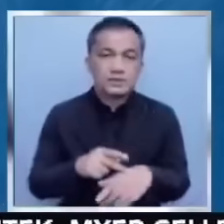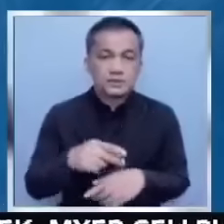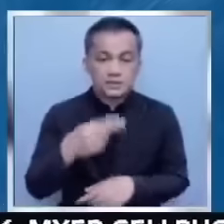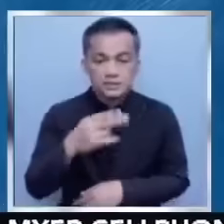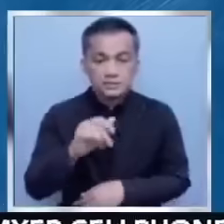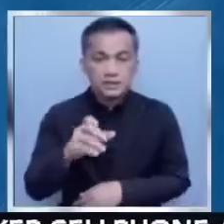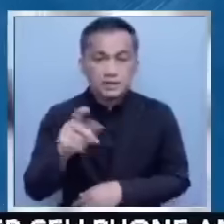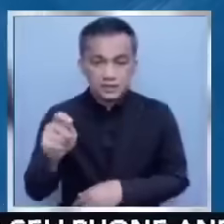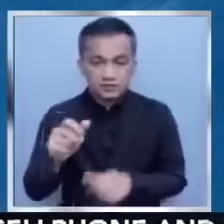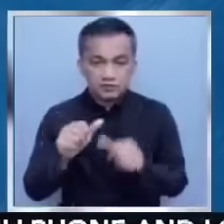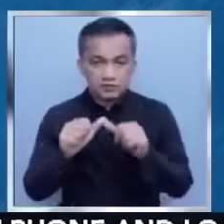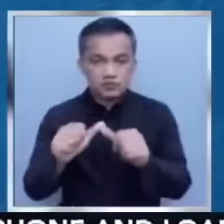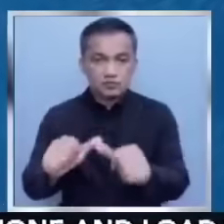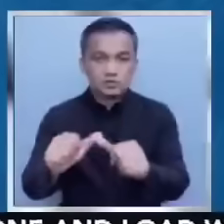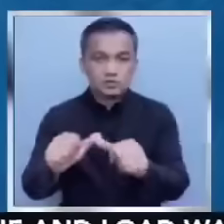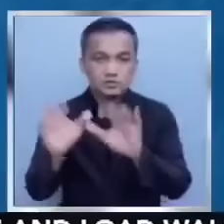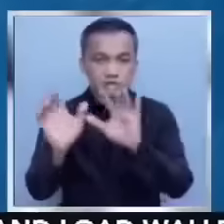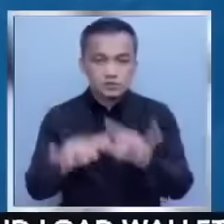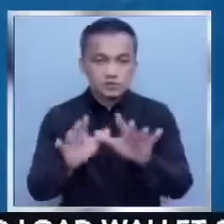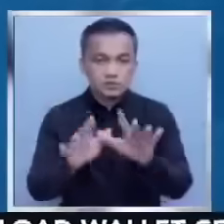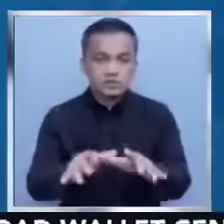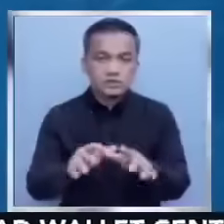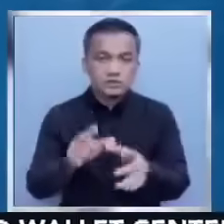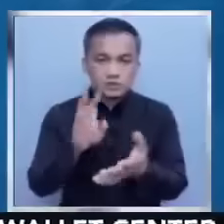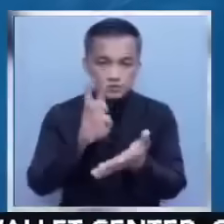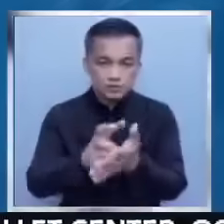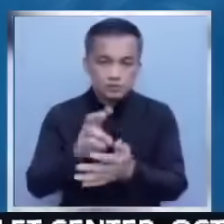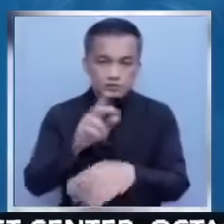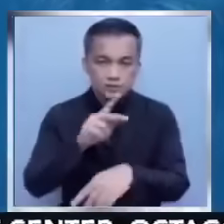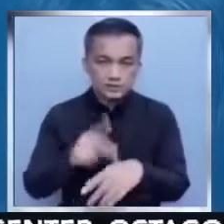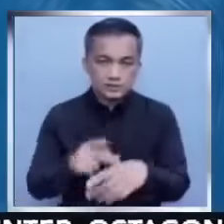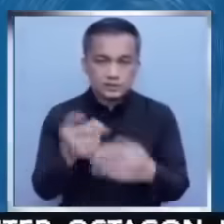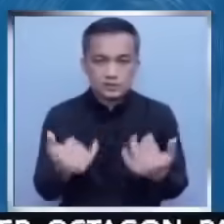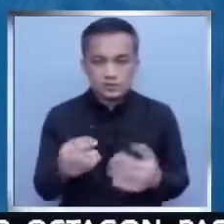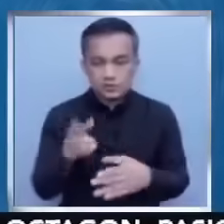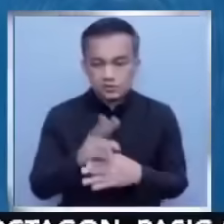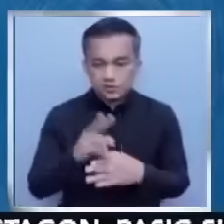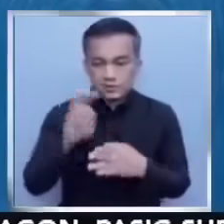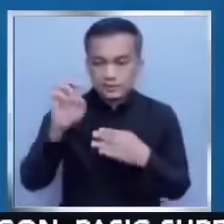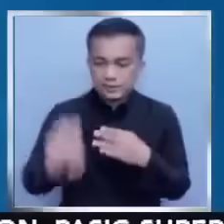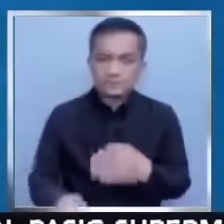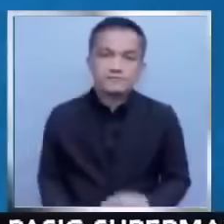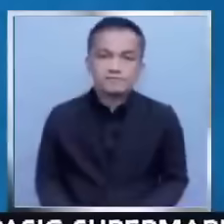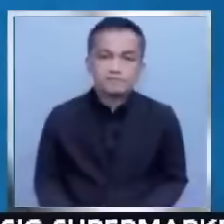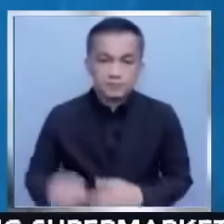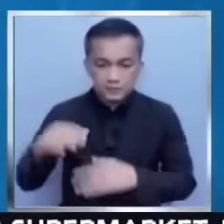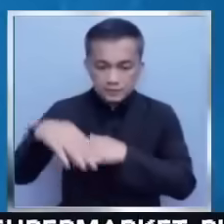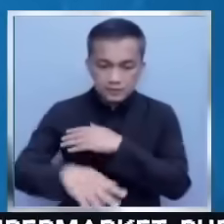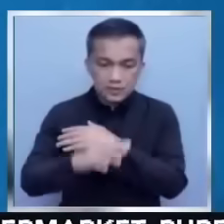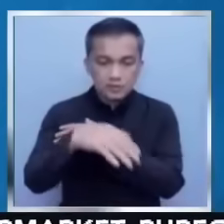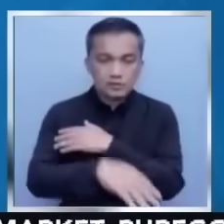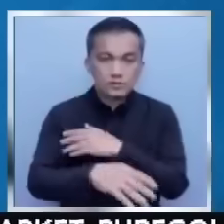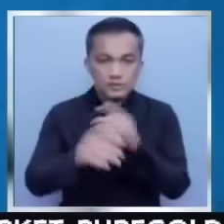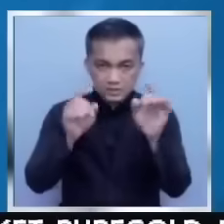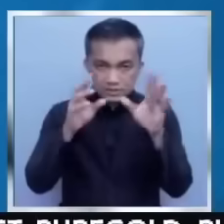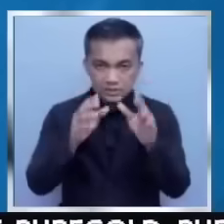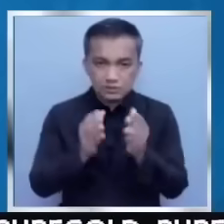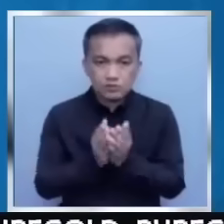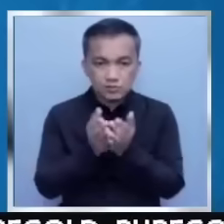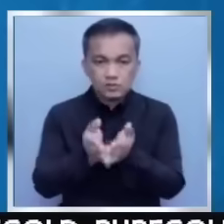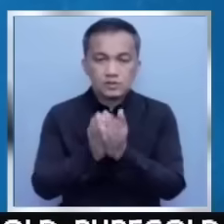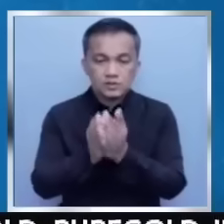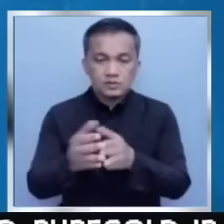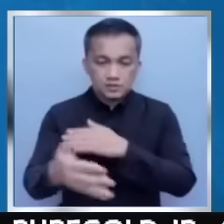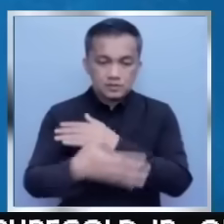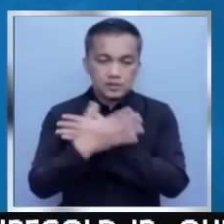maulang panahon sa malaking bahagi ng bansa ngayong weekend. Magiging maalon din at delikadong pumalaot sa mga baybayin sa halos buong